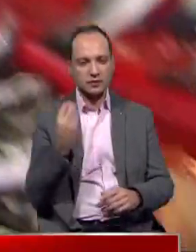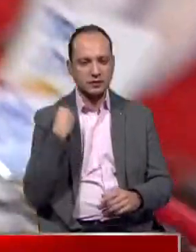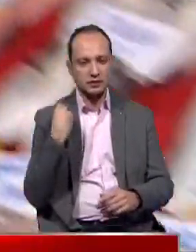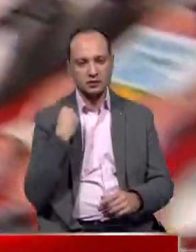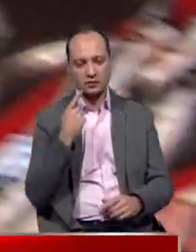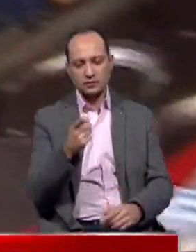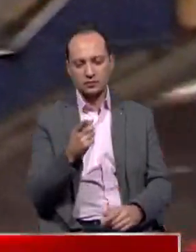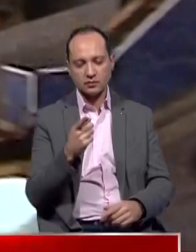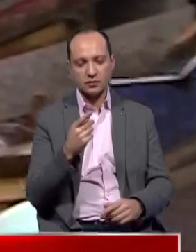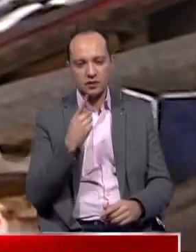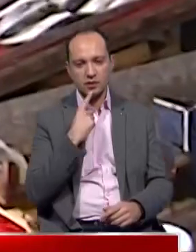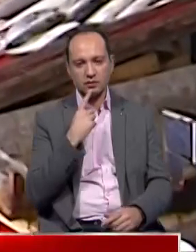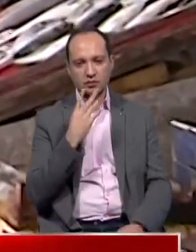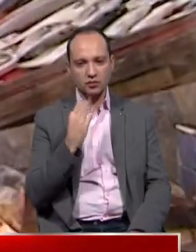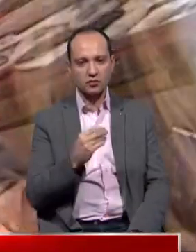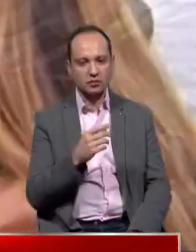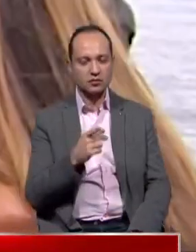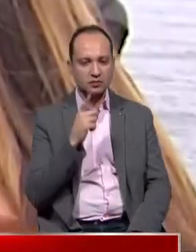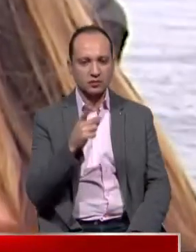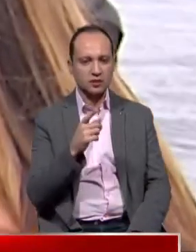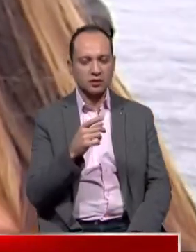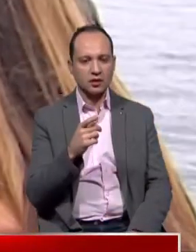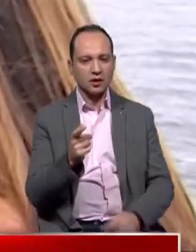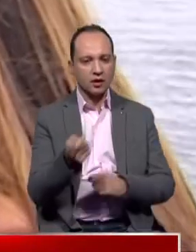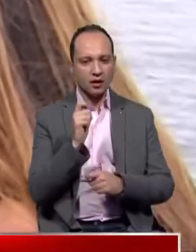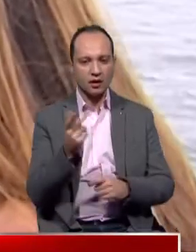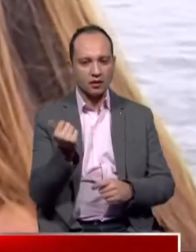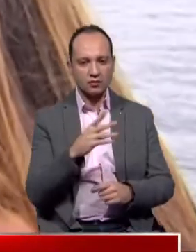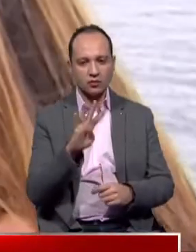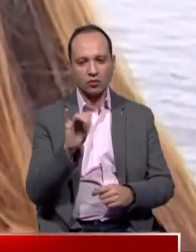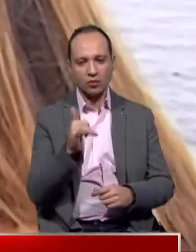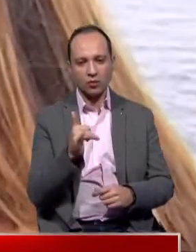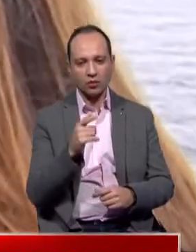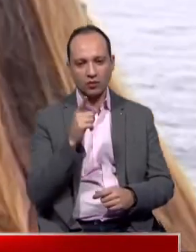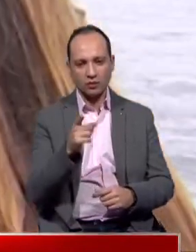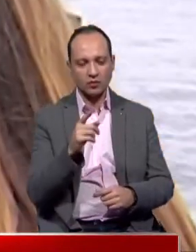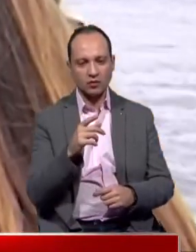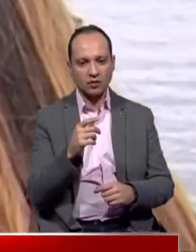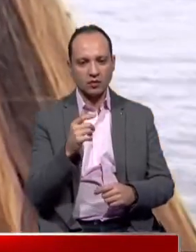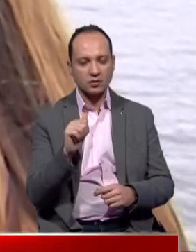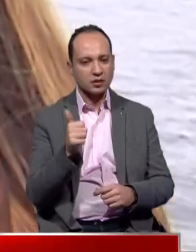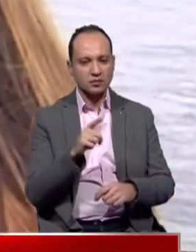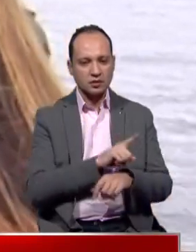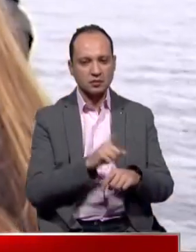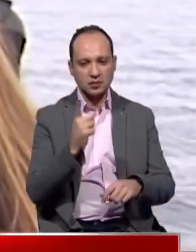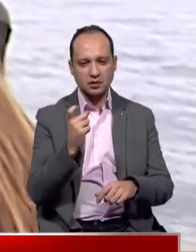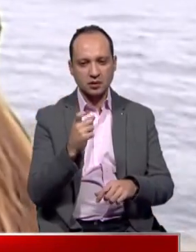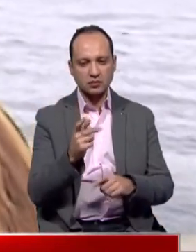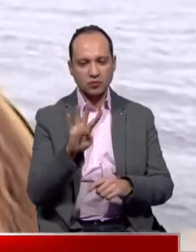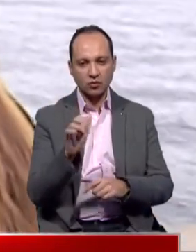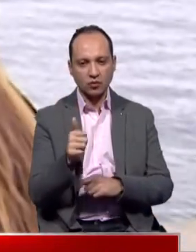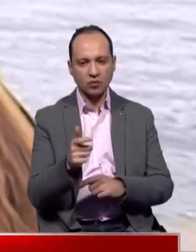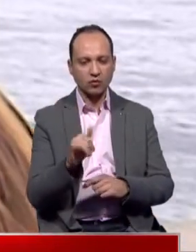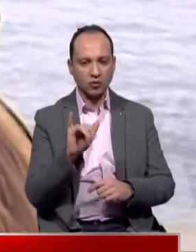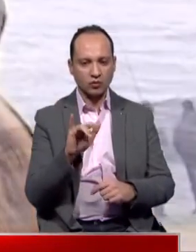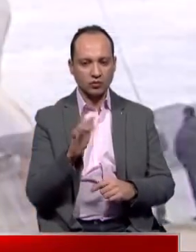aslında. Tabii daha taze ve daha lezzetli oluyor. Ezik olmuyor. Ne kadar yakaladınız peki? 4 kilo. 4 kilo. 4. Ne kadar zamanda? 1 saat falan oldu. 1